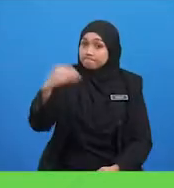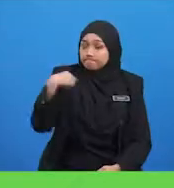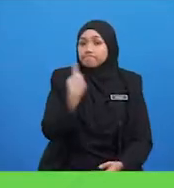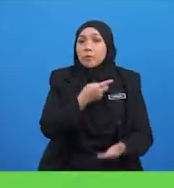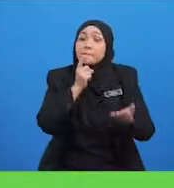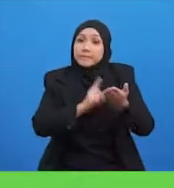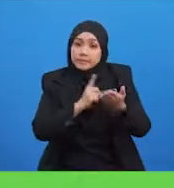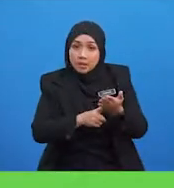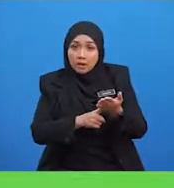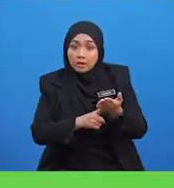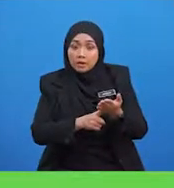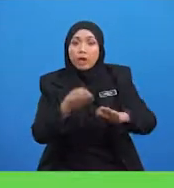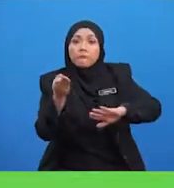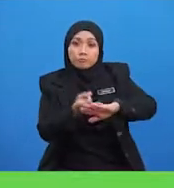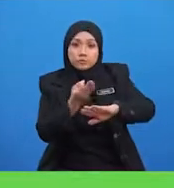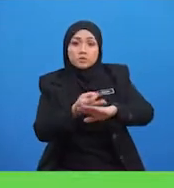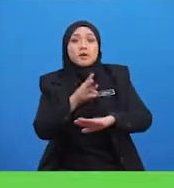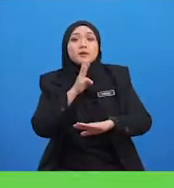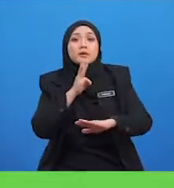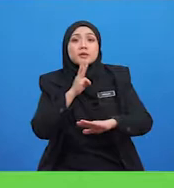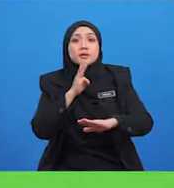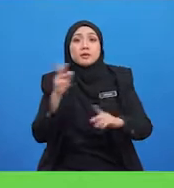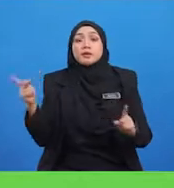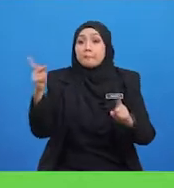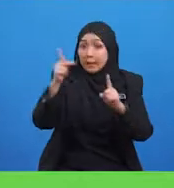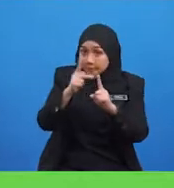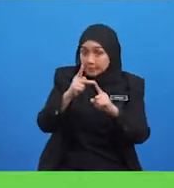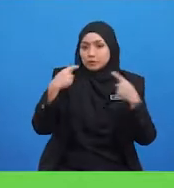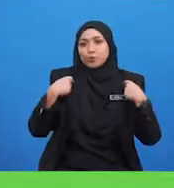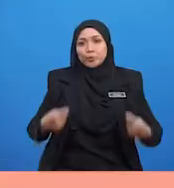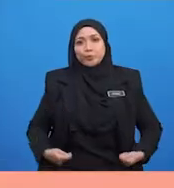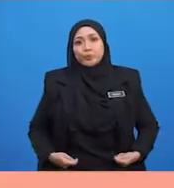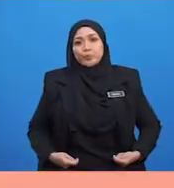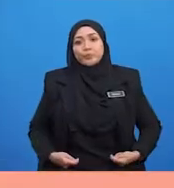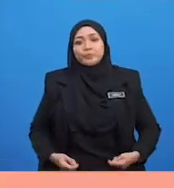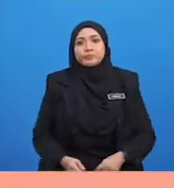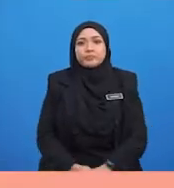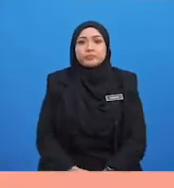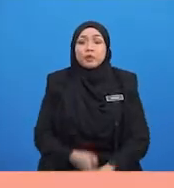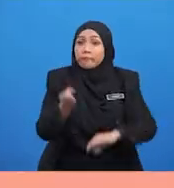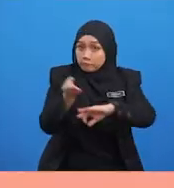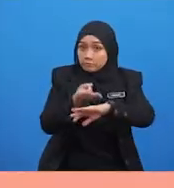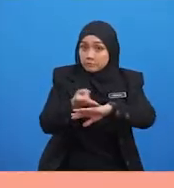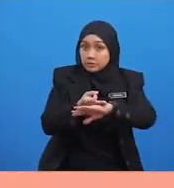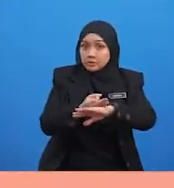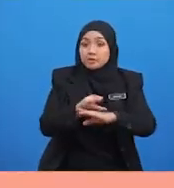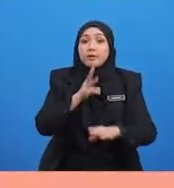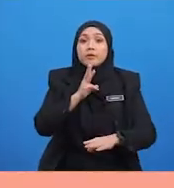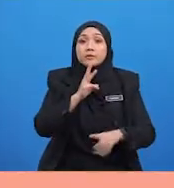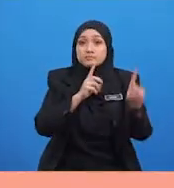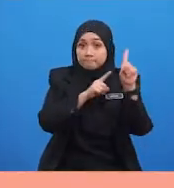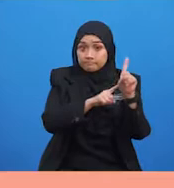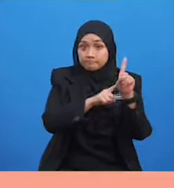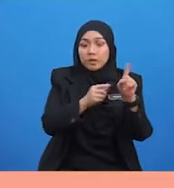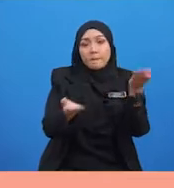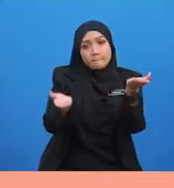Mari kita bincangkan pula tentang fungsi air terhadap tubuh. Fungsi air.